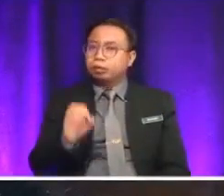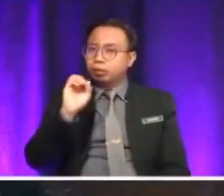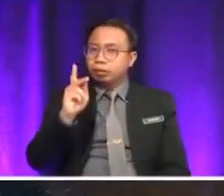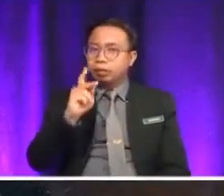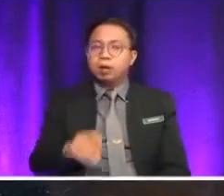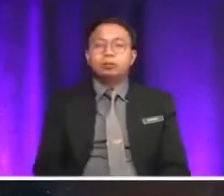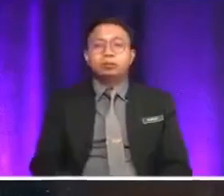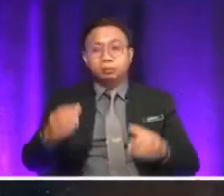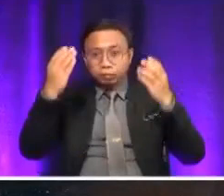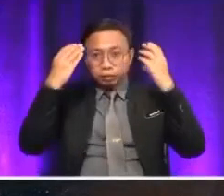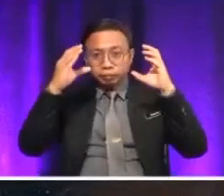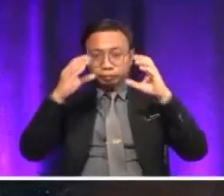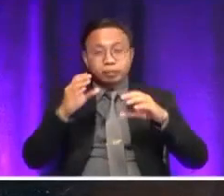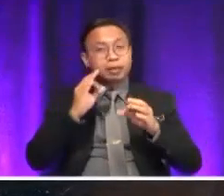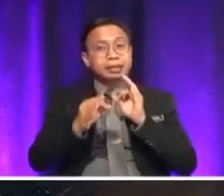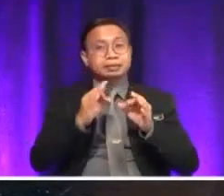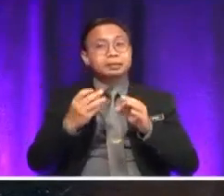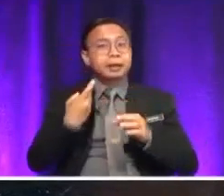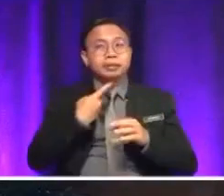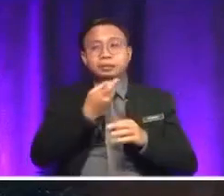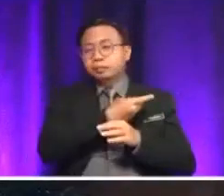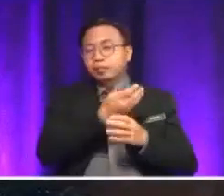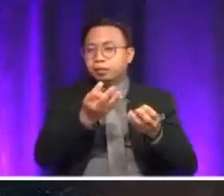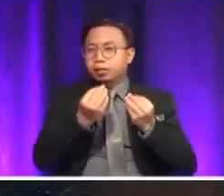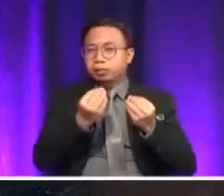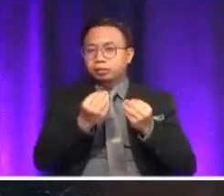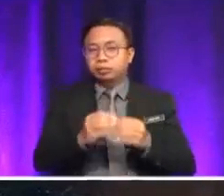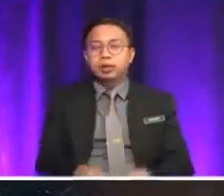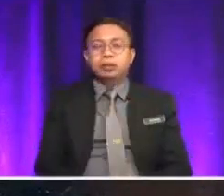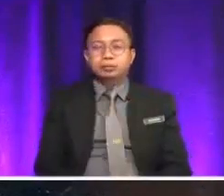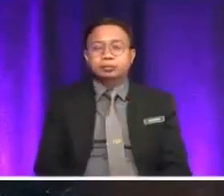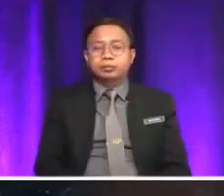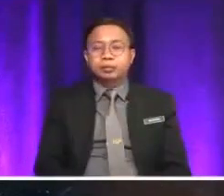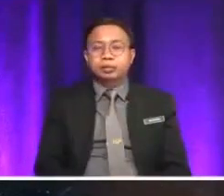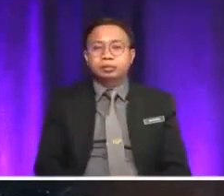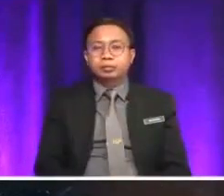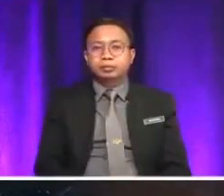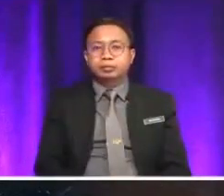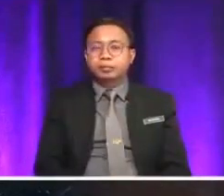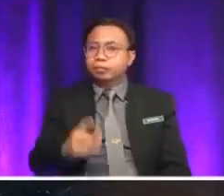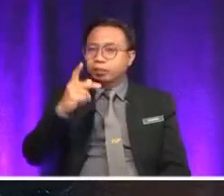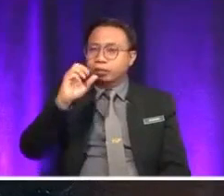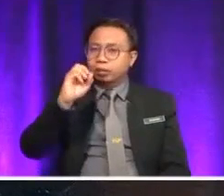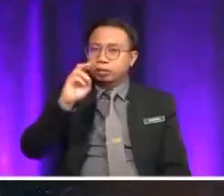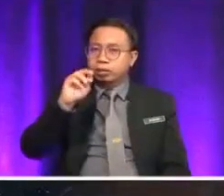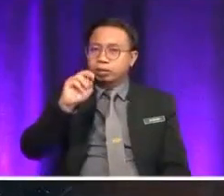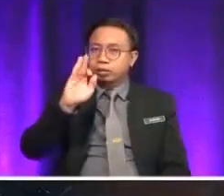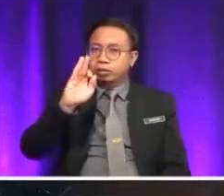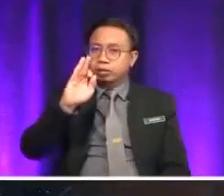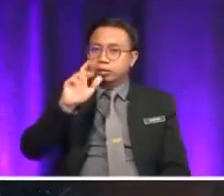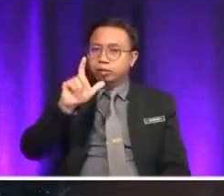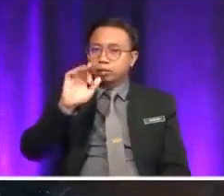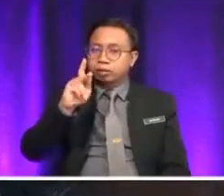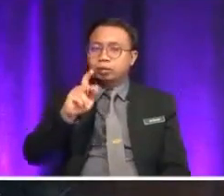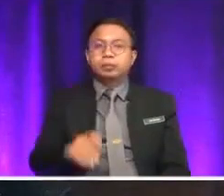Okey. Cikgu, kalaulah kita nak dengarkan, mungkinlah kita bukanlah nak dengar konflik dan stres keluarga murid-murid